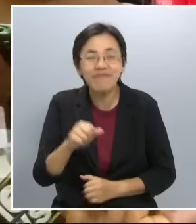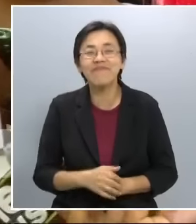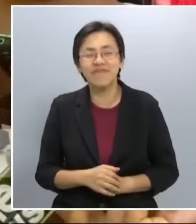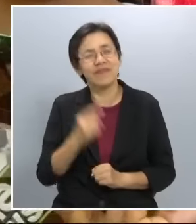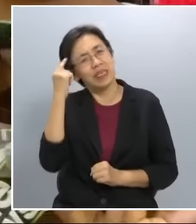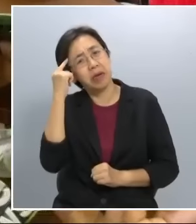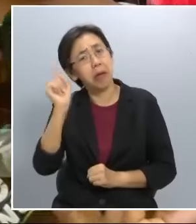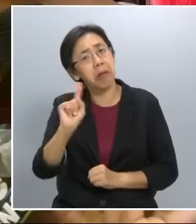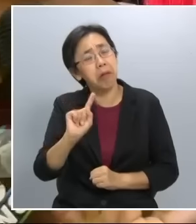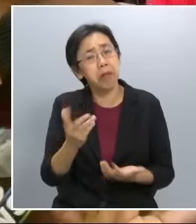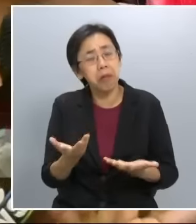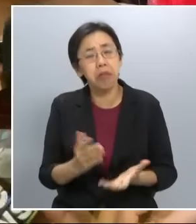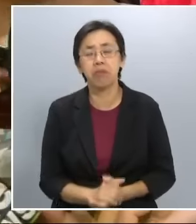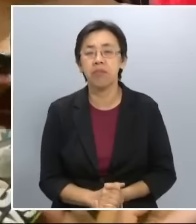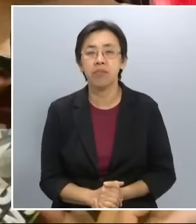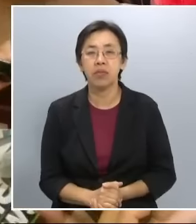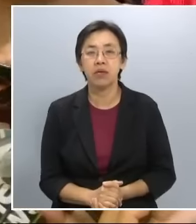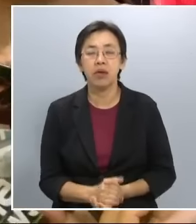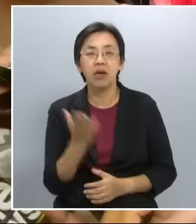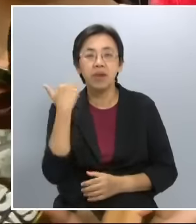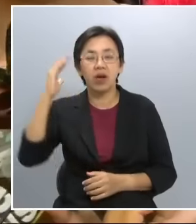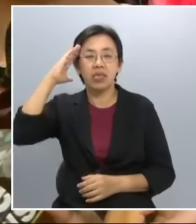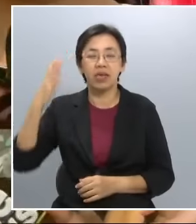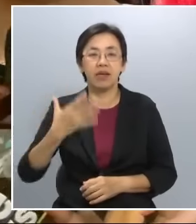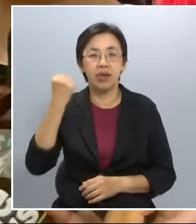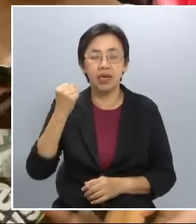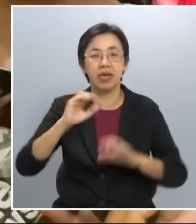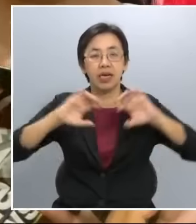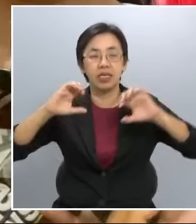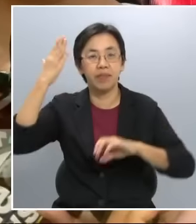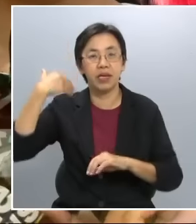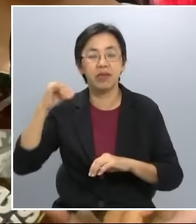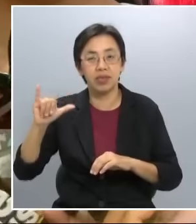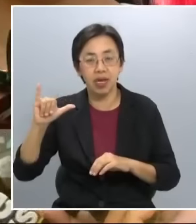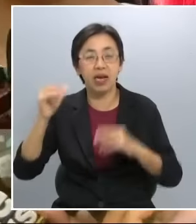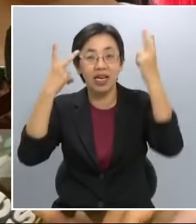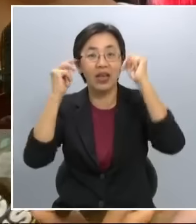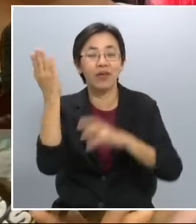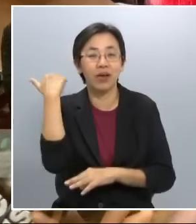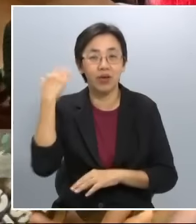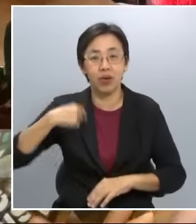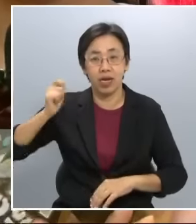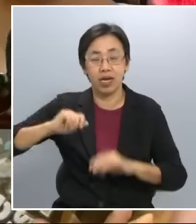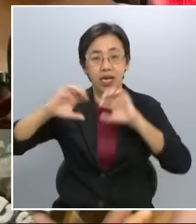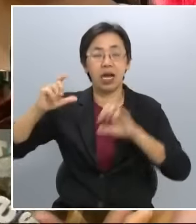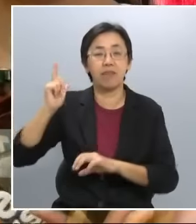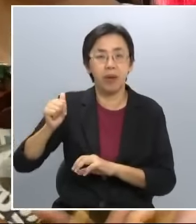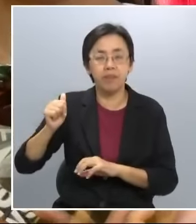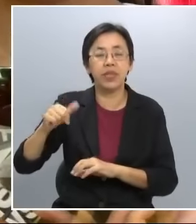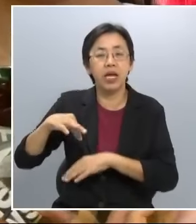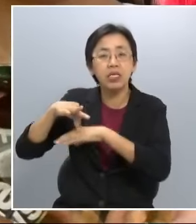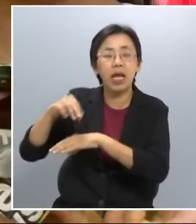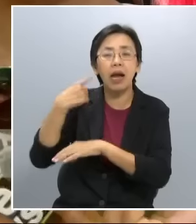ยังไงคดีนี้เกิดขึ้นตอนรัฐประหารรัฐบาลคุณยิ่งลักษณ์อดีตนายกอัยการสูงสุดในขณะนั้นถูกแต่งตั้งโ